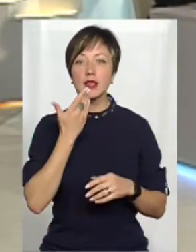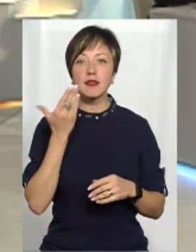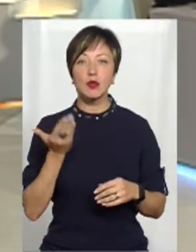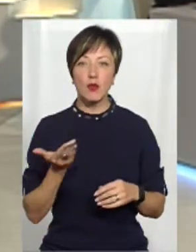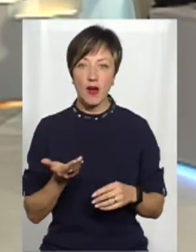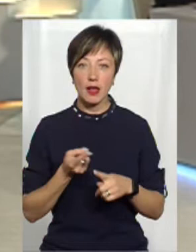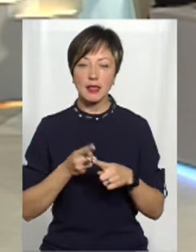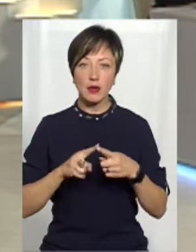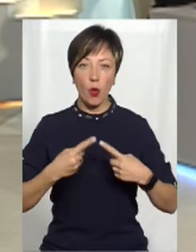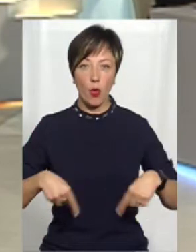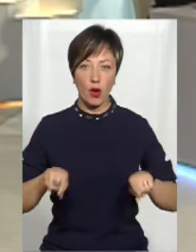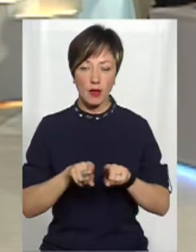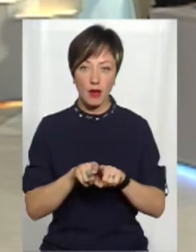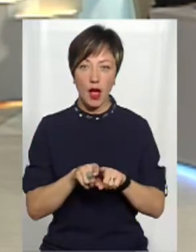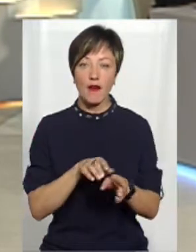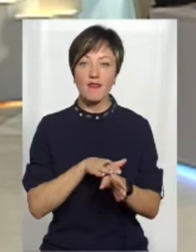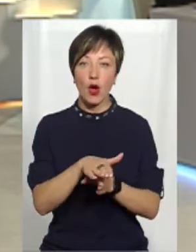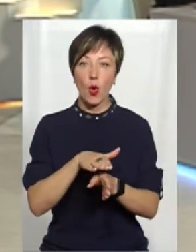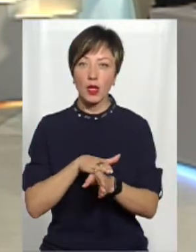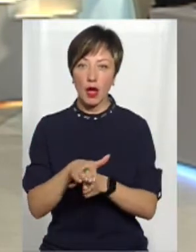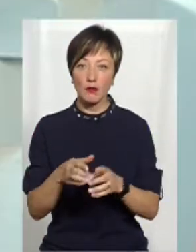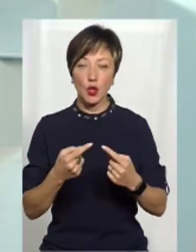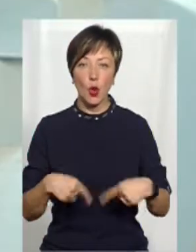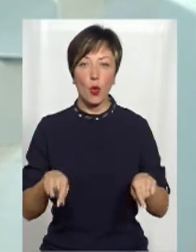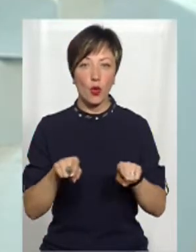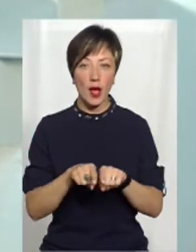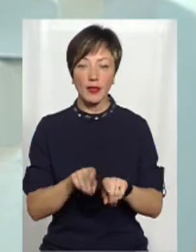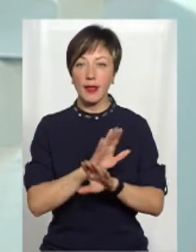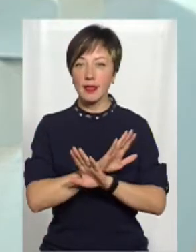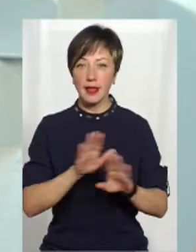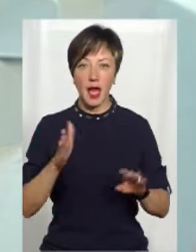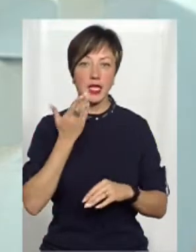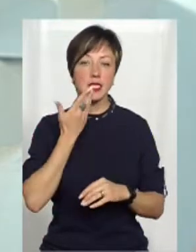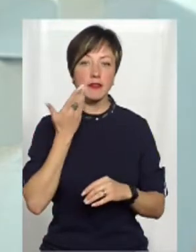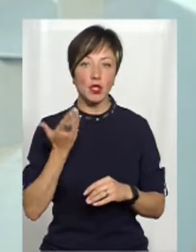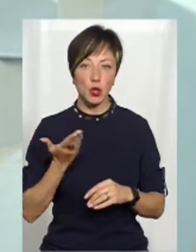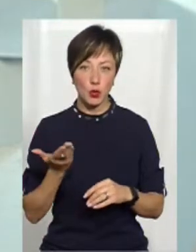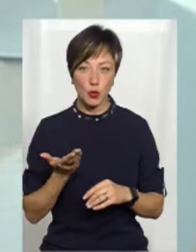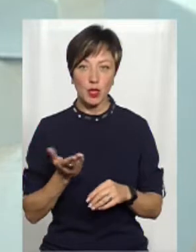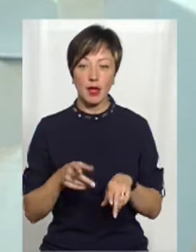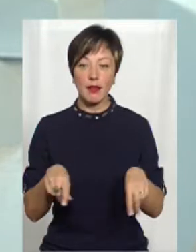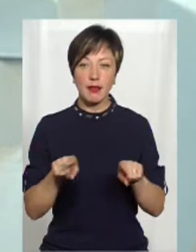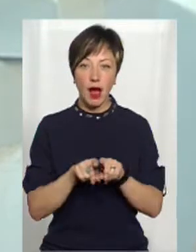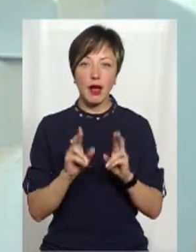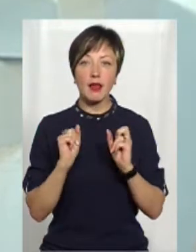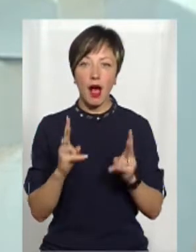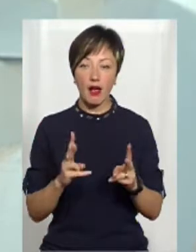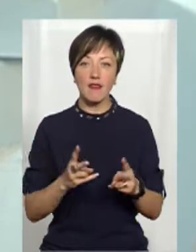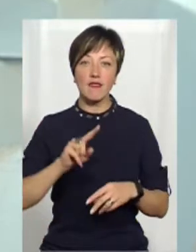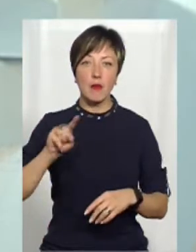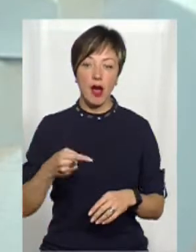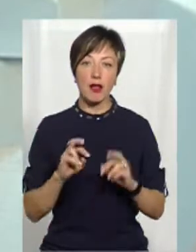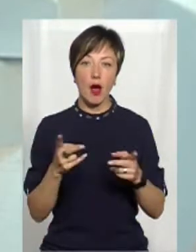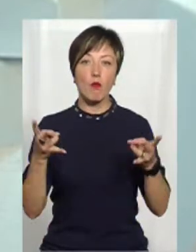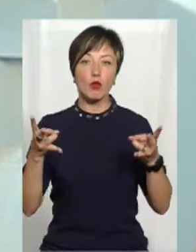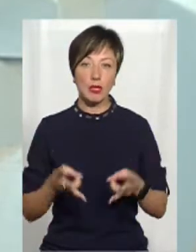звітування цих органів? Виконавчі органи не звітують, так, як би це вимагалося, так, як це